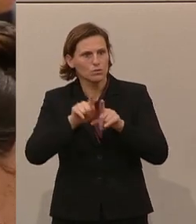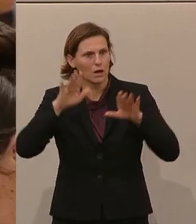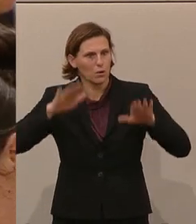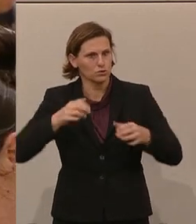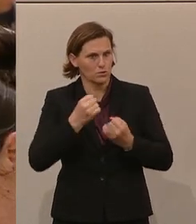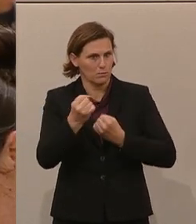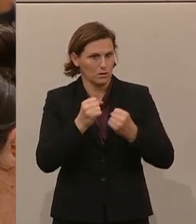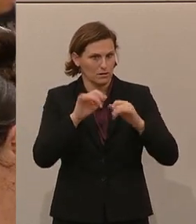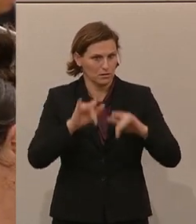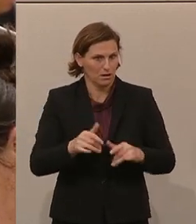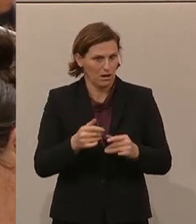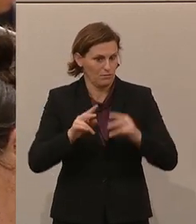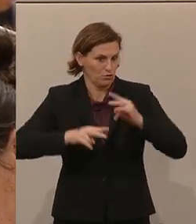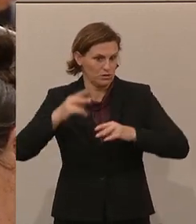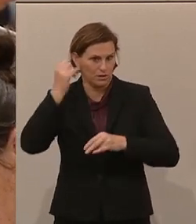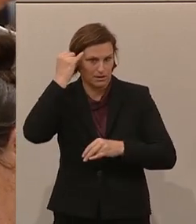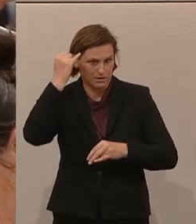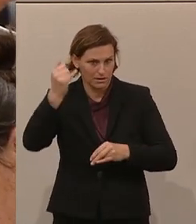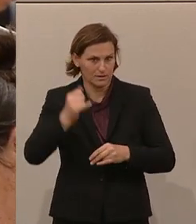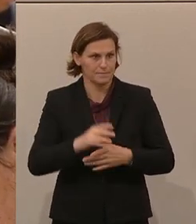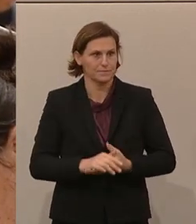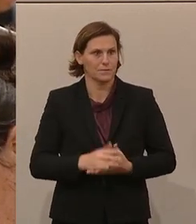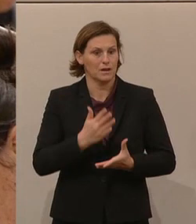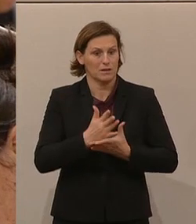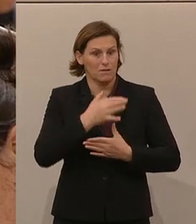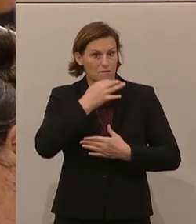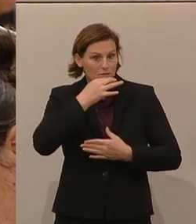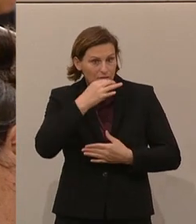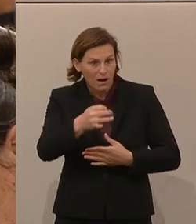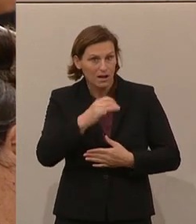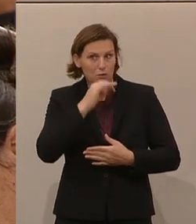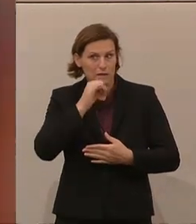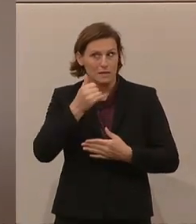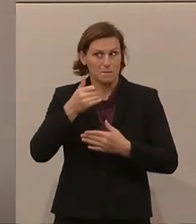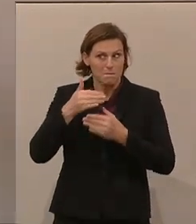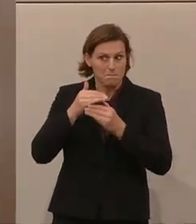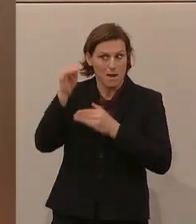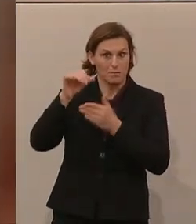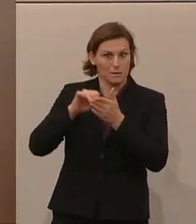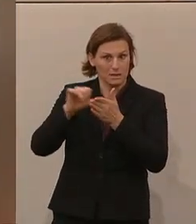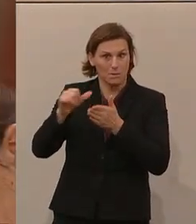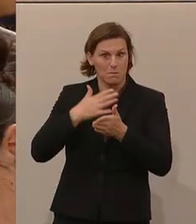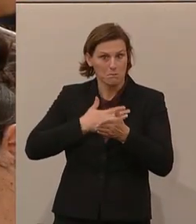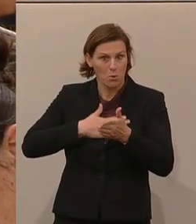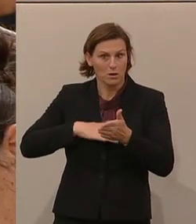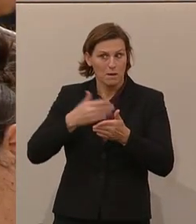haben. Daher die Frage, wenn wir nicht mehr einzahlen und gleichzeitig aber mehr wollen,